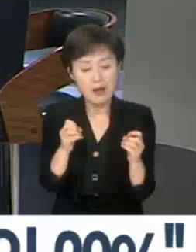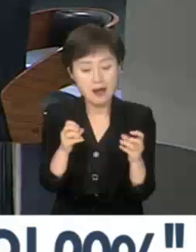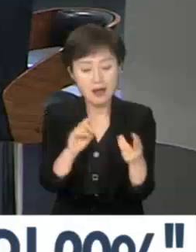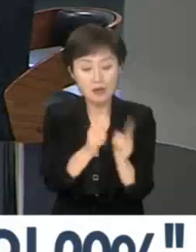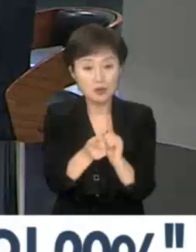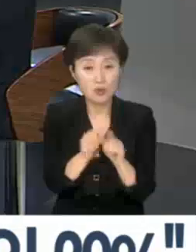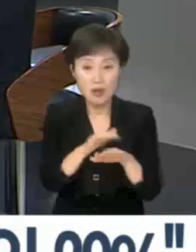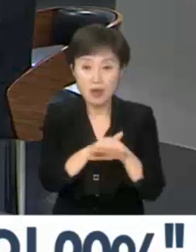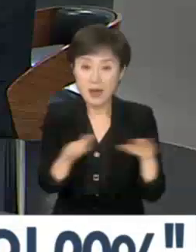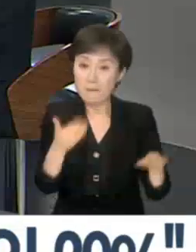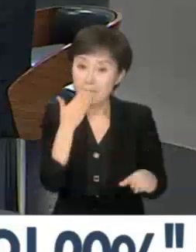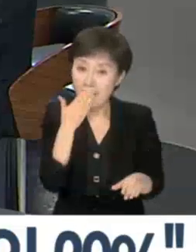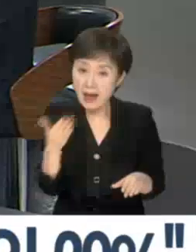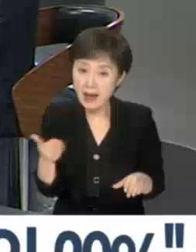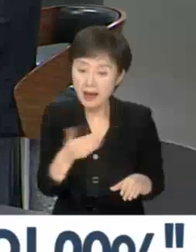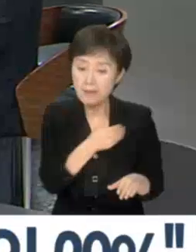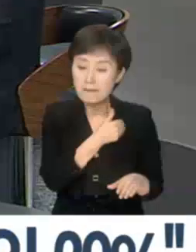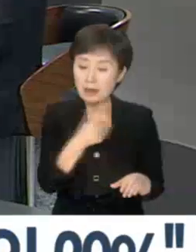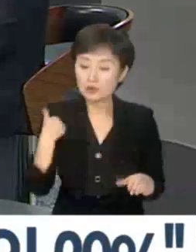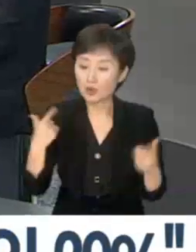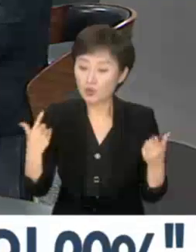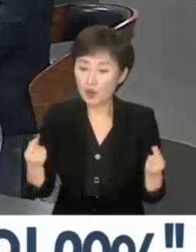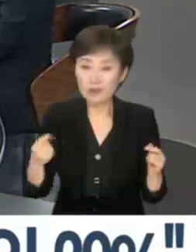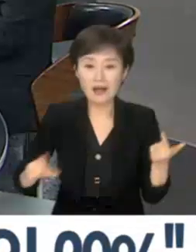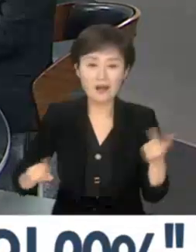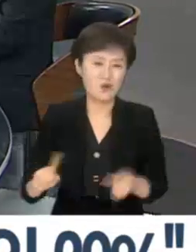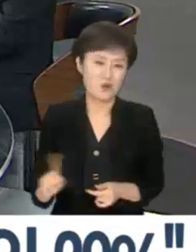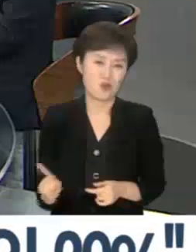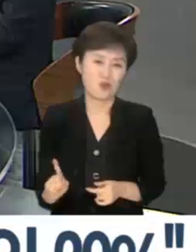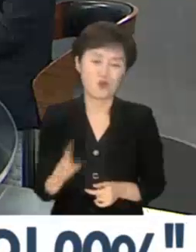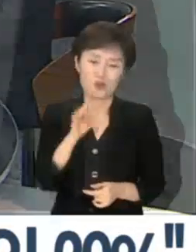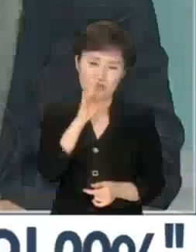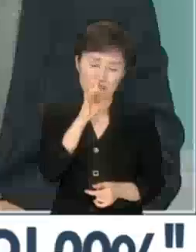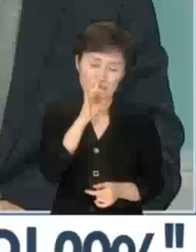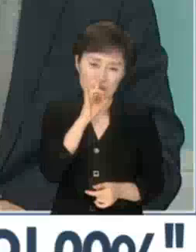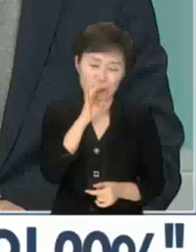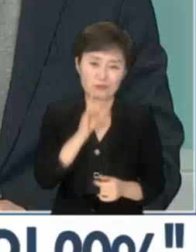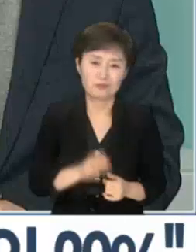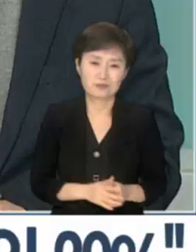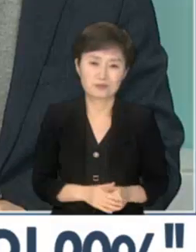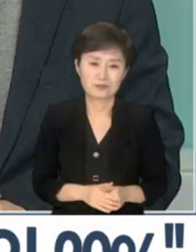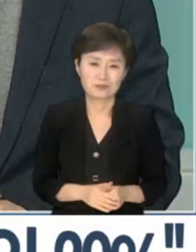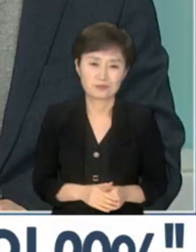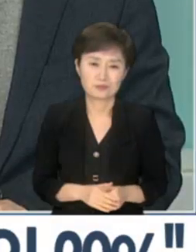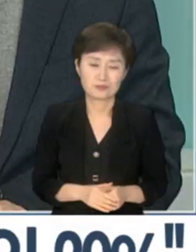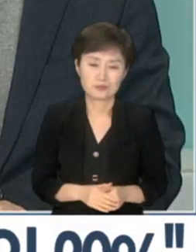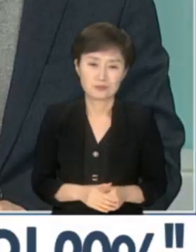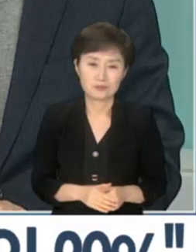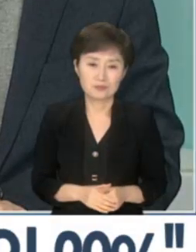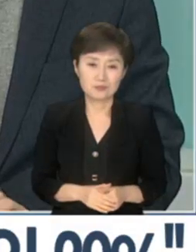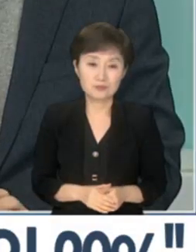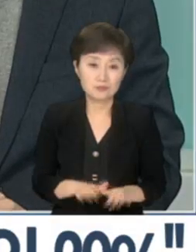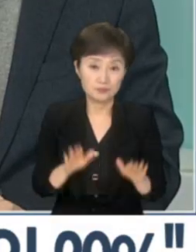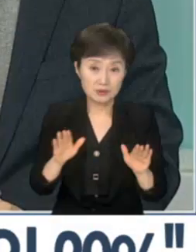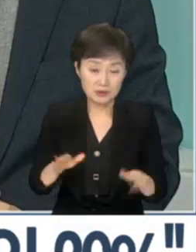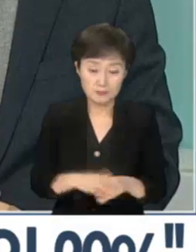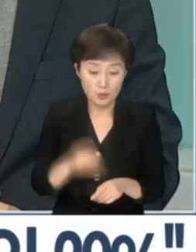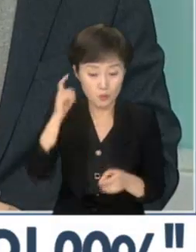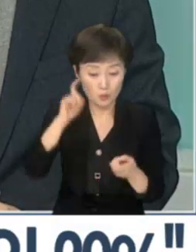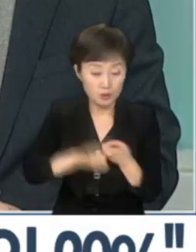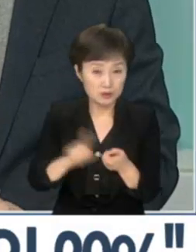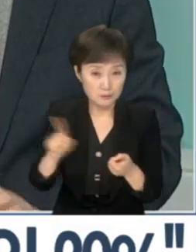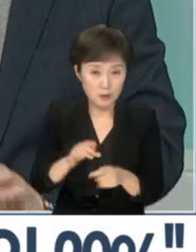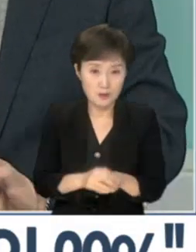어떤 답안지를 손에 잡아들 수 있을지 그것도 한번 주목해서 볼 부분인 것 같고요. 결국에는 험재 출마가 이제